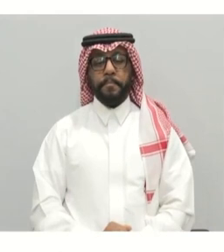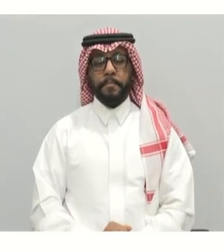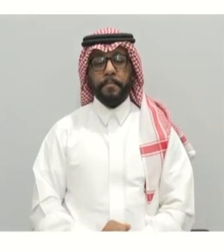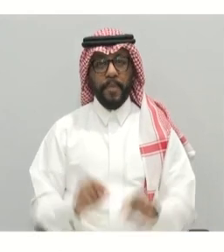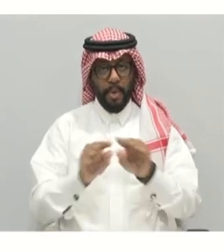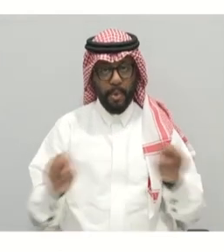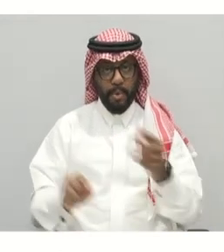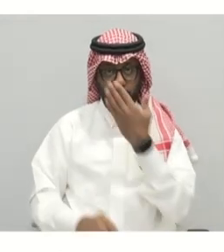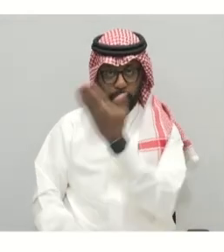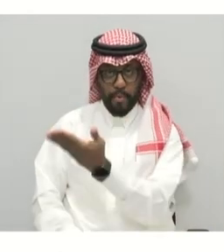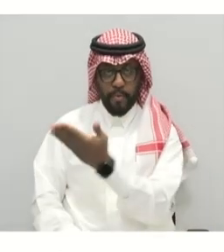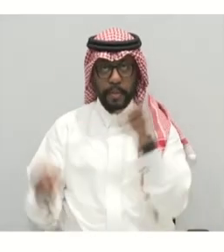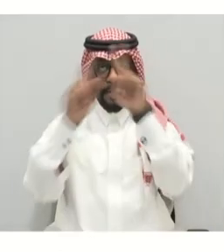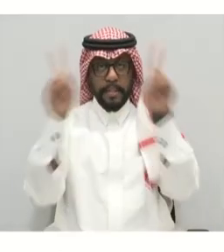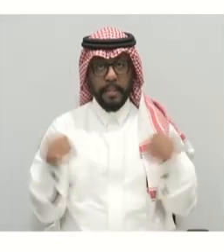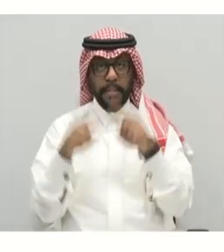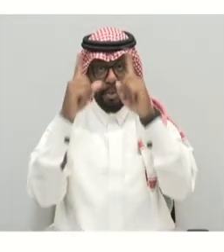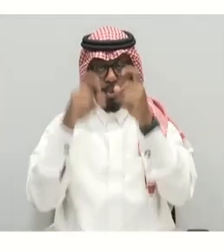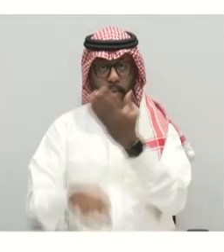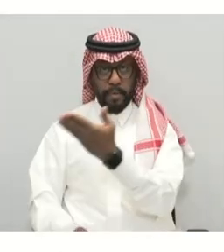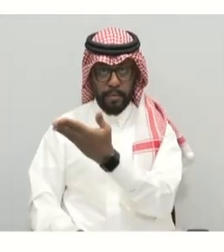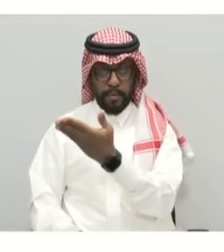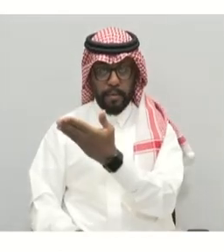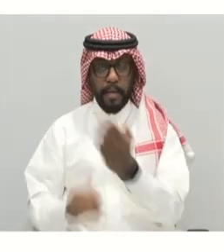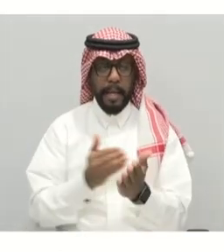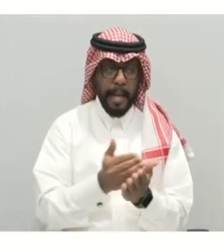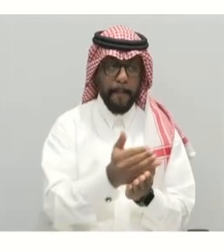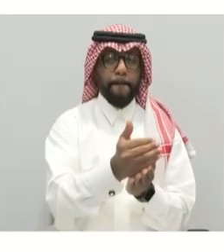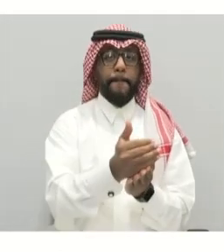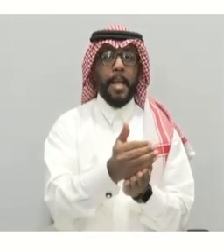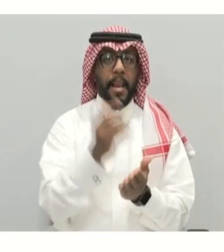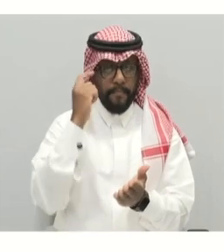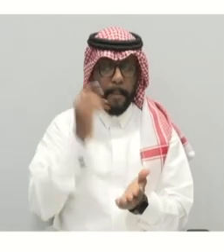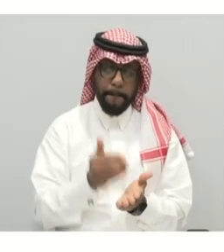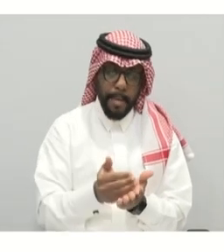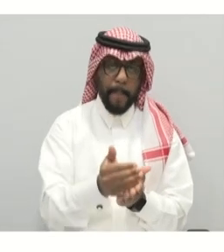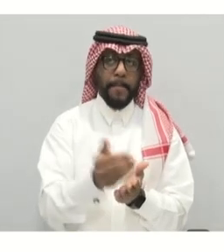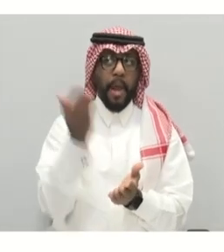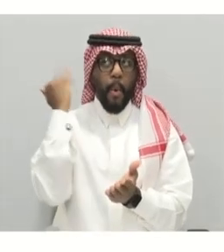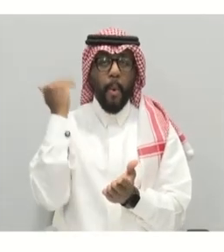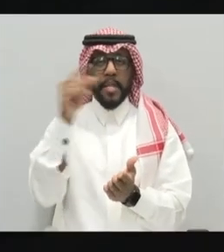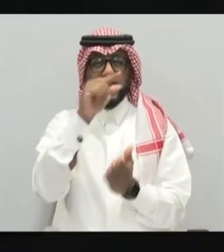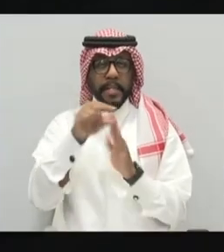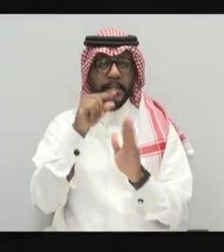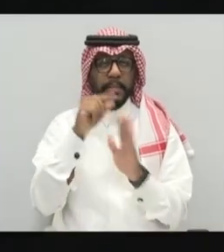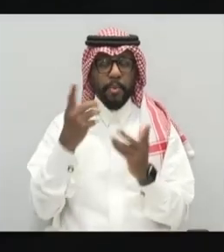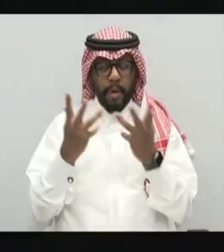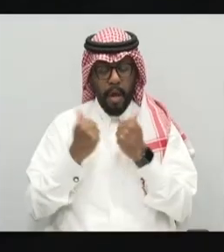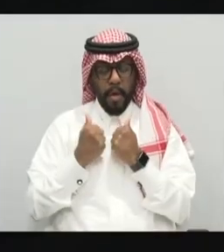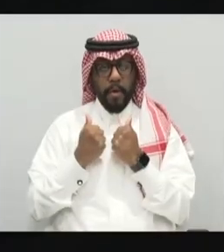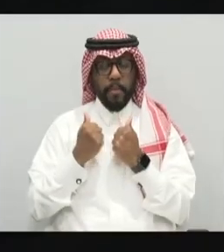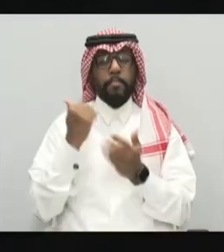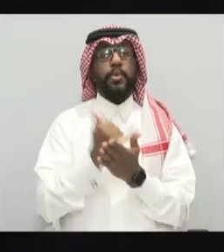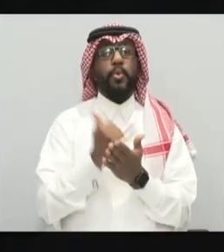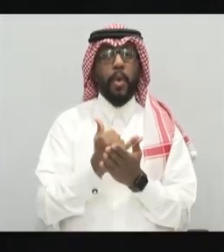اذا درسنا باذن الله اليوم تتمه وتكمله لدرسنا السابق الحقوق